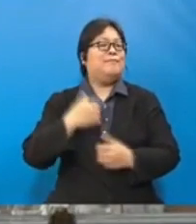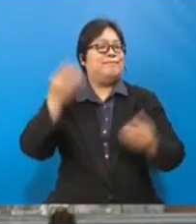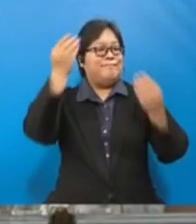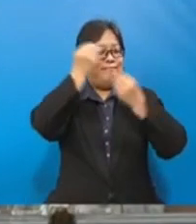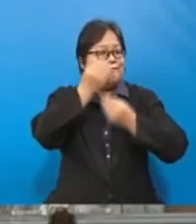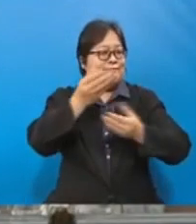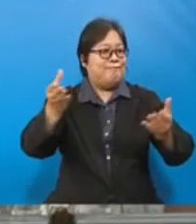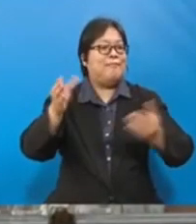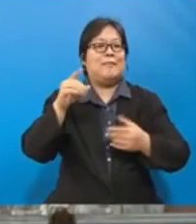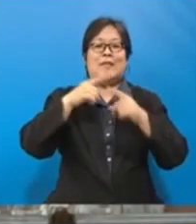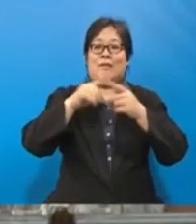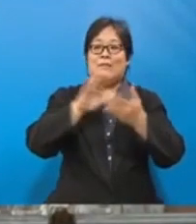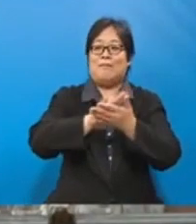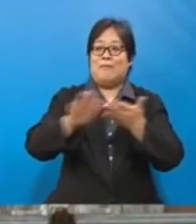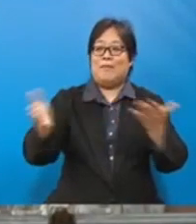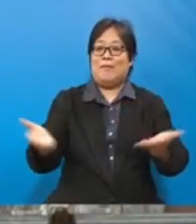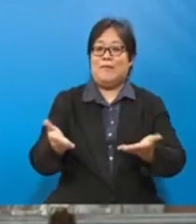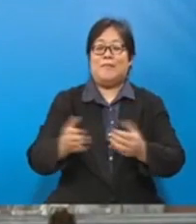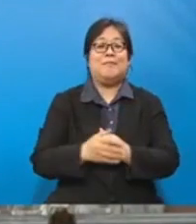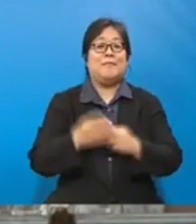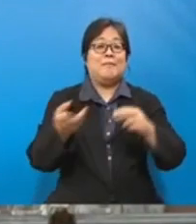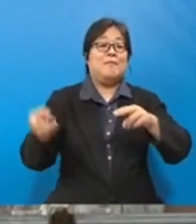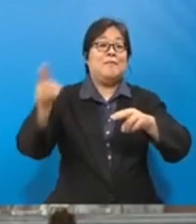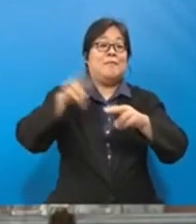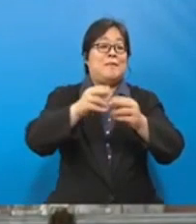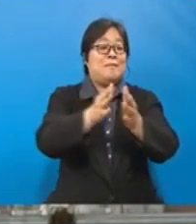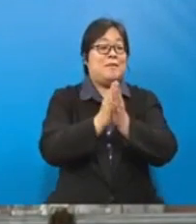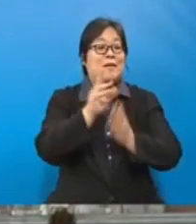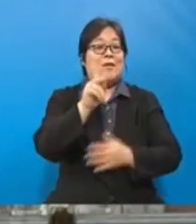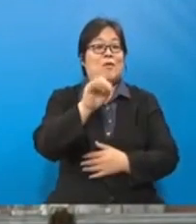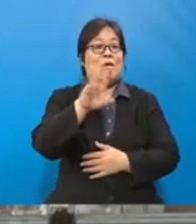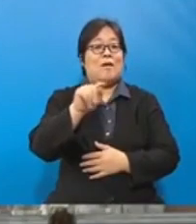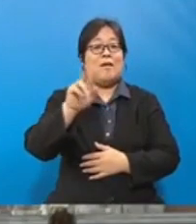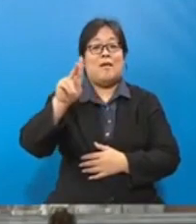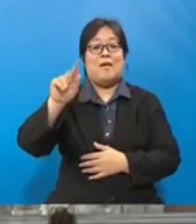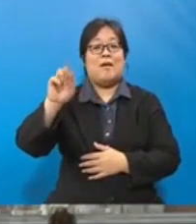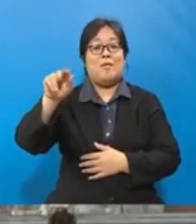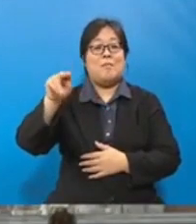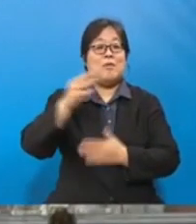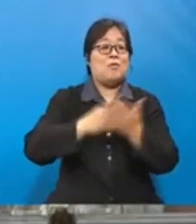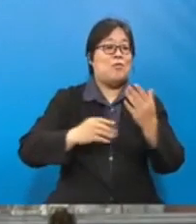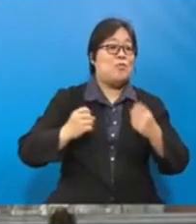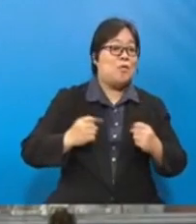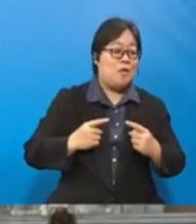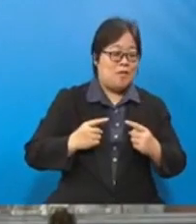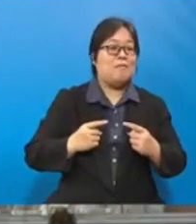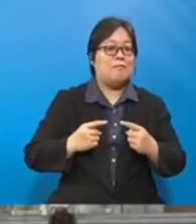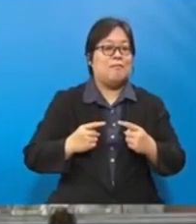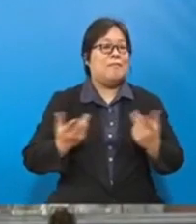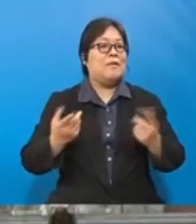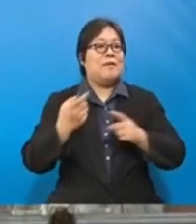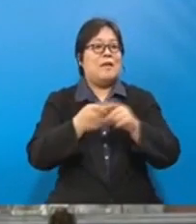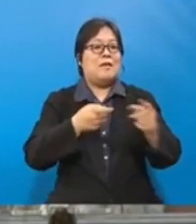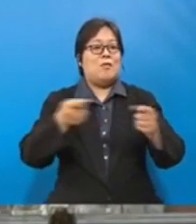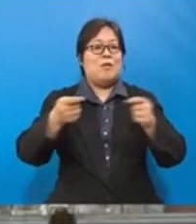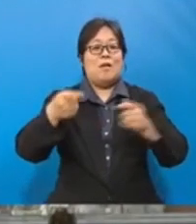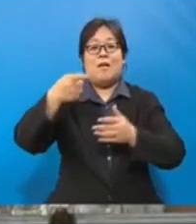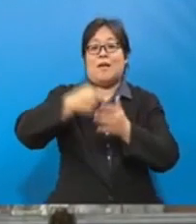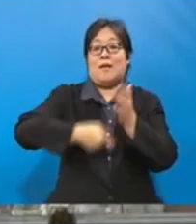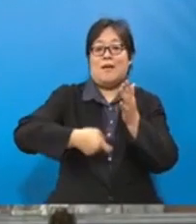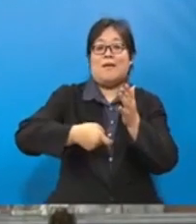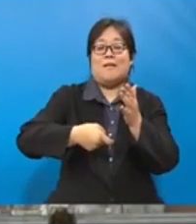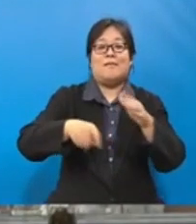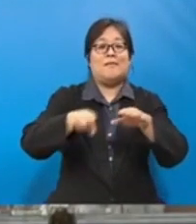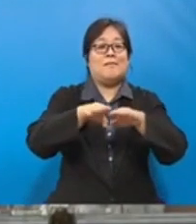ingin makhluk kepada waymuli ini peningkatan dalam permintaan qd karbon oleh pihak swasta susulan di pelaksanaan mekanisme kau lain karbon